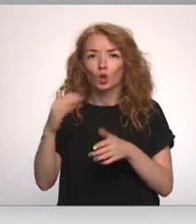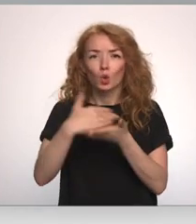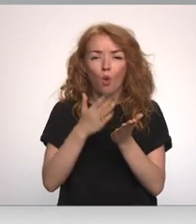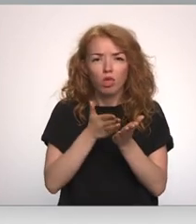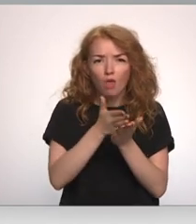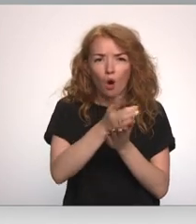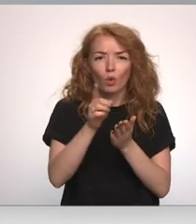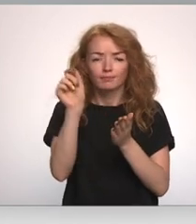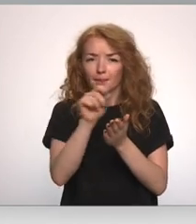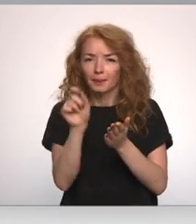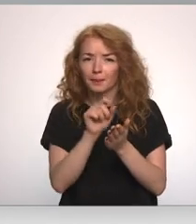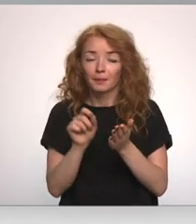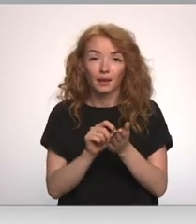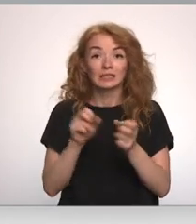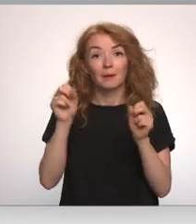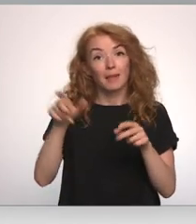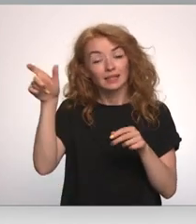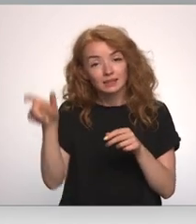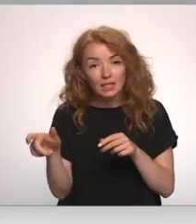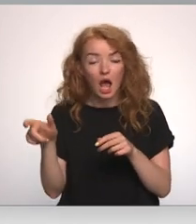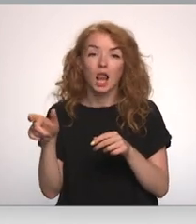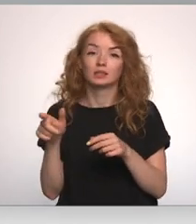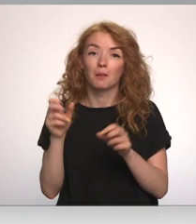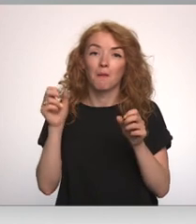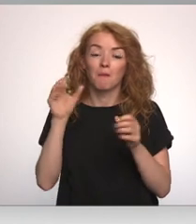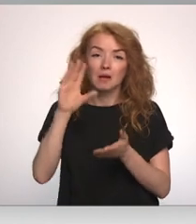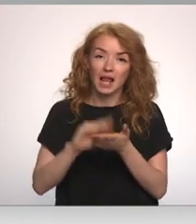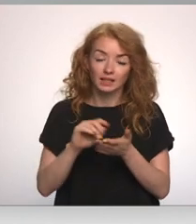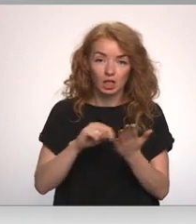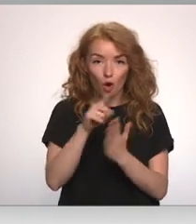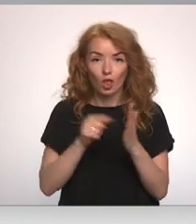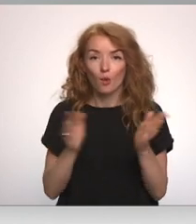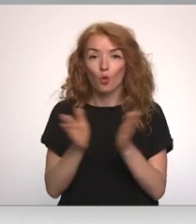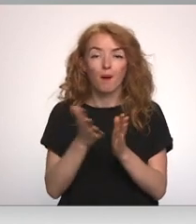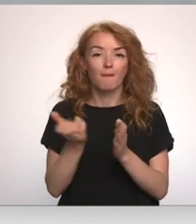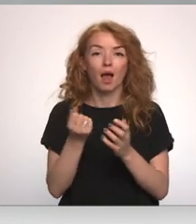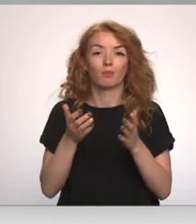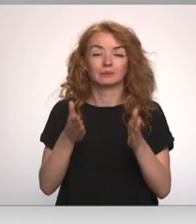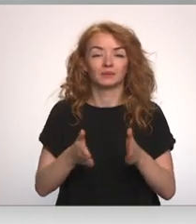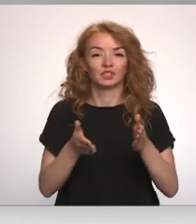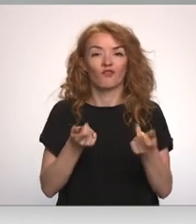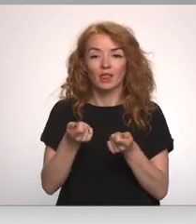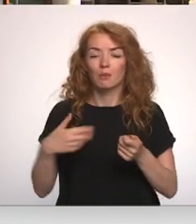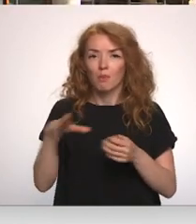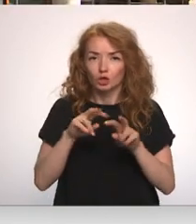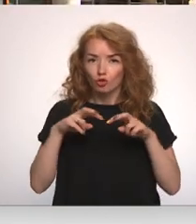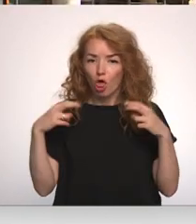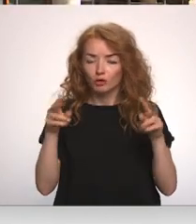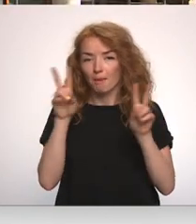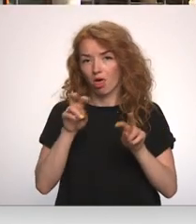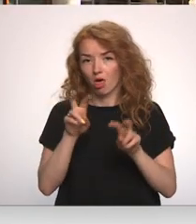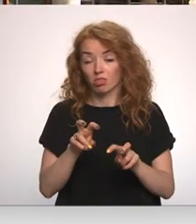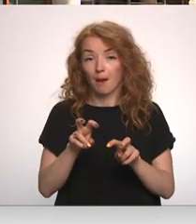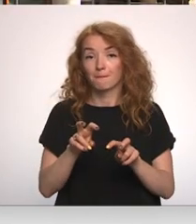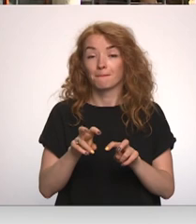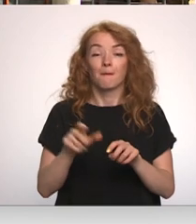tad mums speciālisti, kas ir pacienta pieredzes jautājumā, kopā ar klīnikas vadību mēs ejam un sēžam kopā. Pacientu